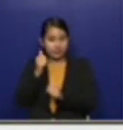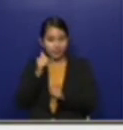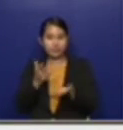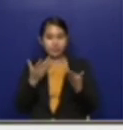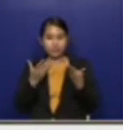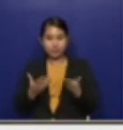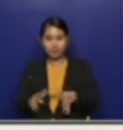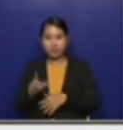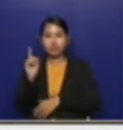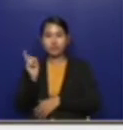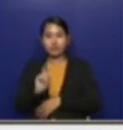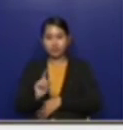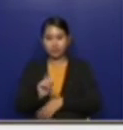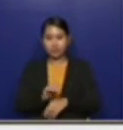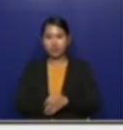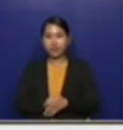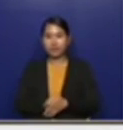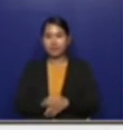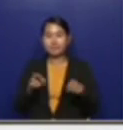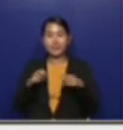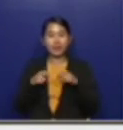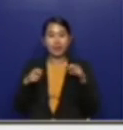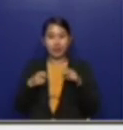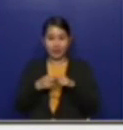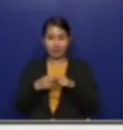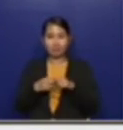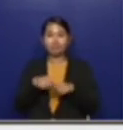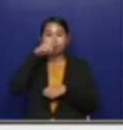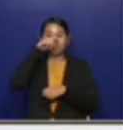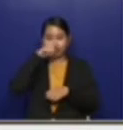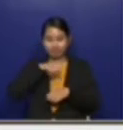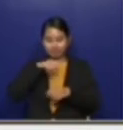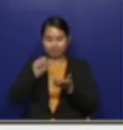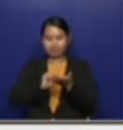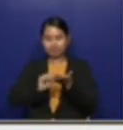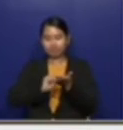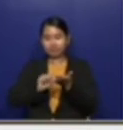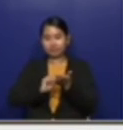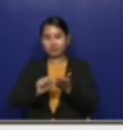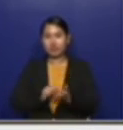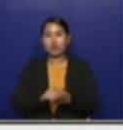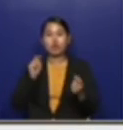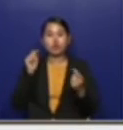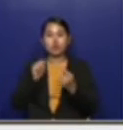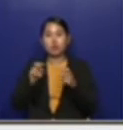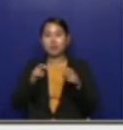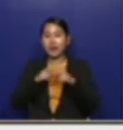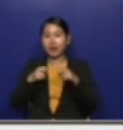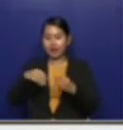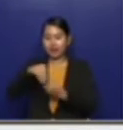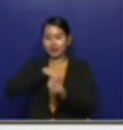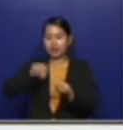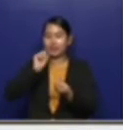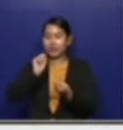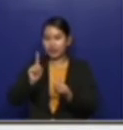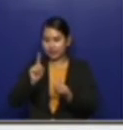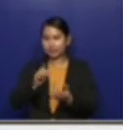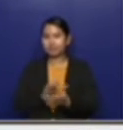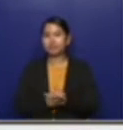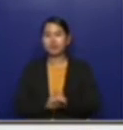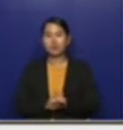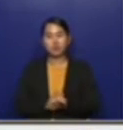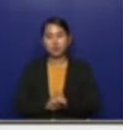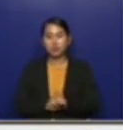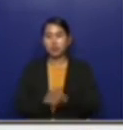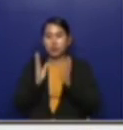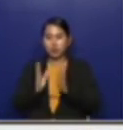ไปแก้ไขปัญหาบ้านเมืองโดยเฉพาะปัญหาเศรษฐกิจปากท้องที่ประชาช